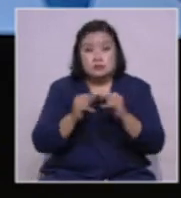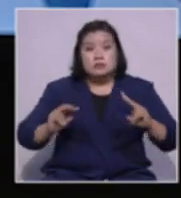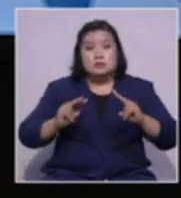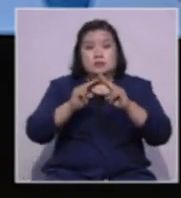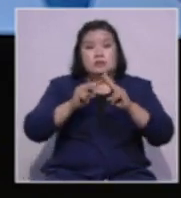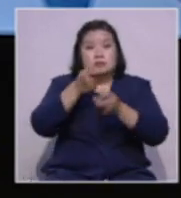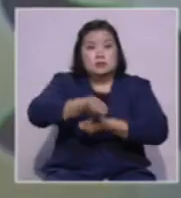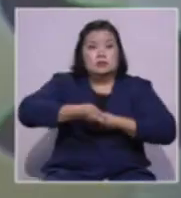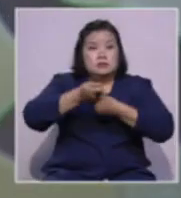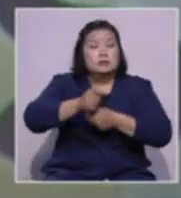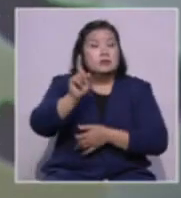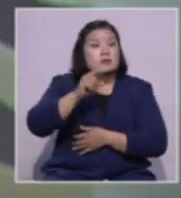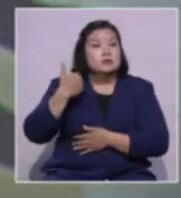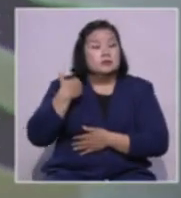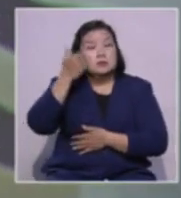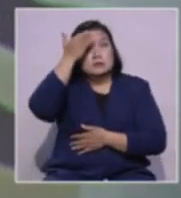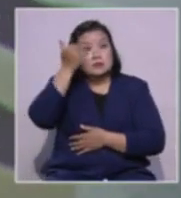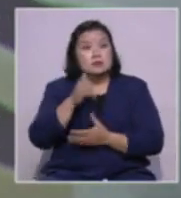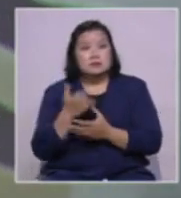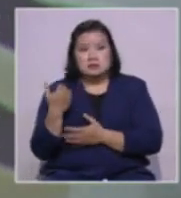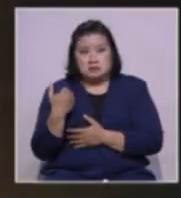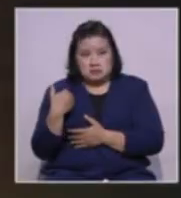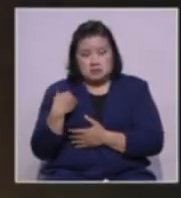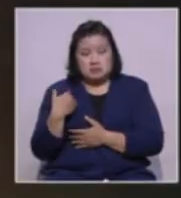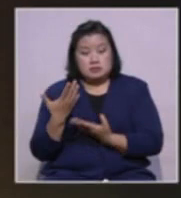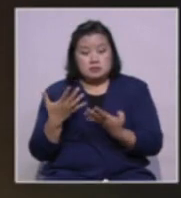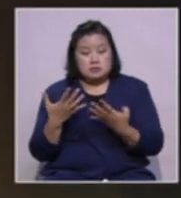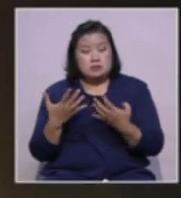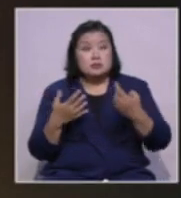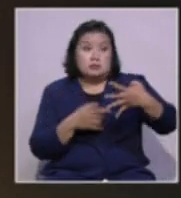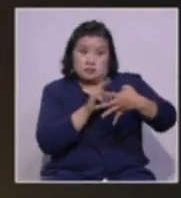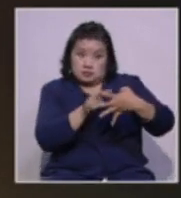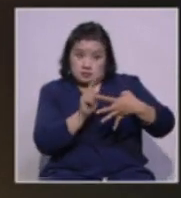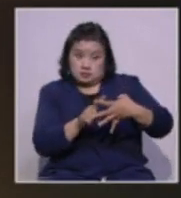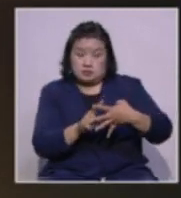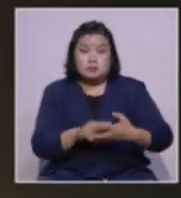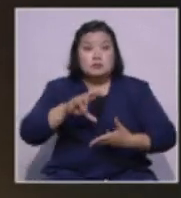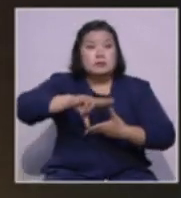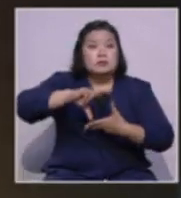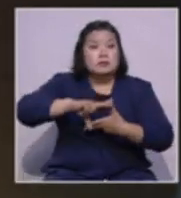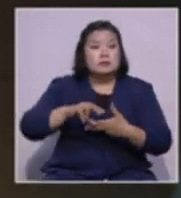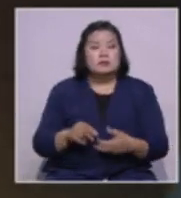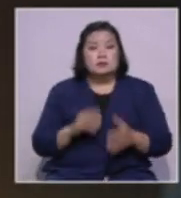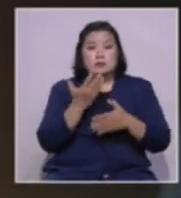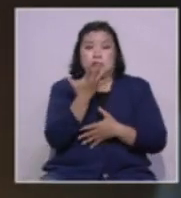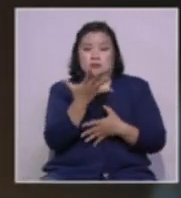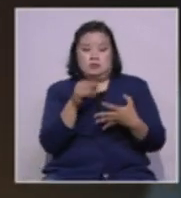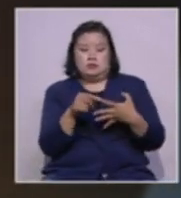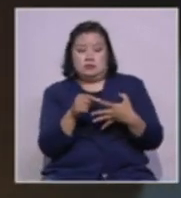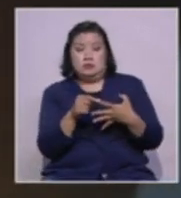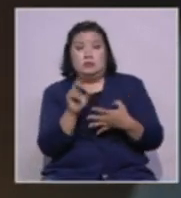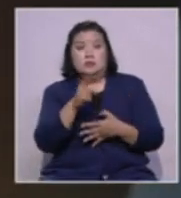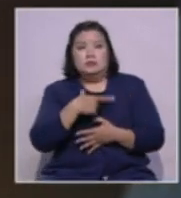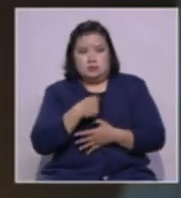ไป คือกระทรวงนี้นี่4พรรคการเมือง มี4นโยบายคือพลังประชารัฐถ้าคนที่พูดเรื่องนโยบายเกษตรคือคุณสมศักดิ ์ ที ่ พู